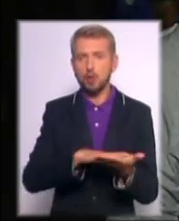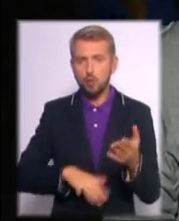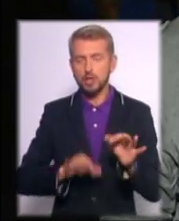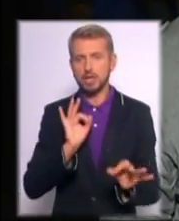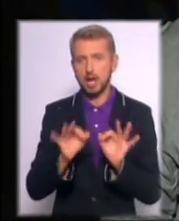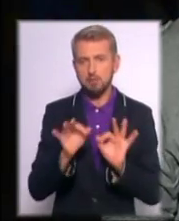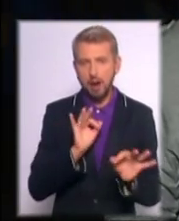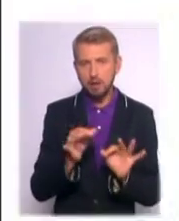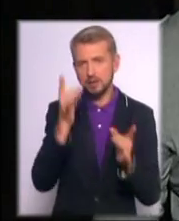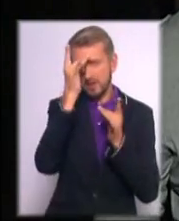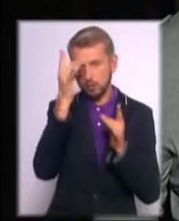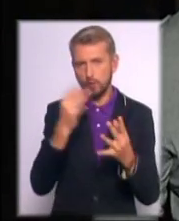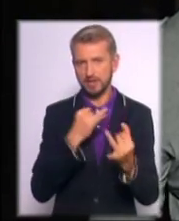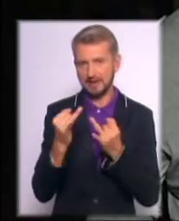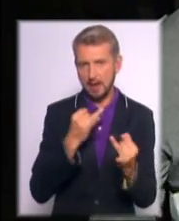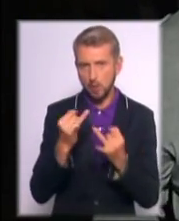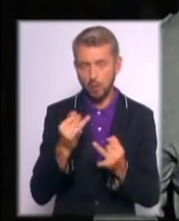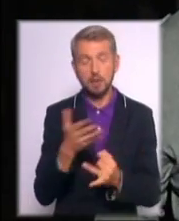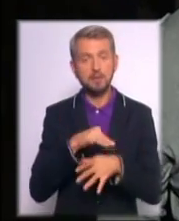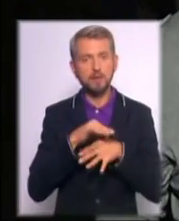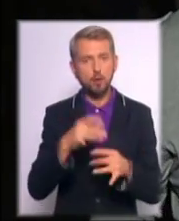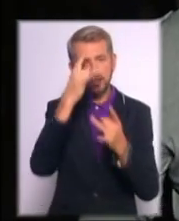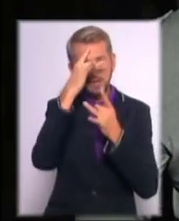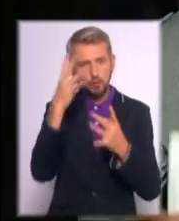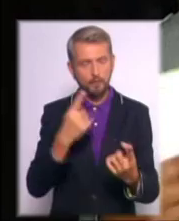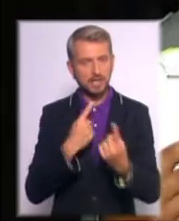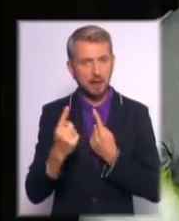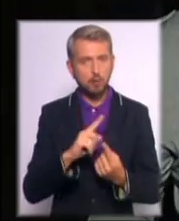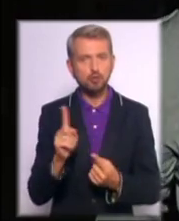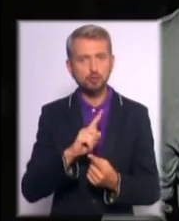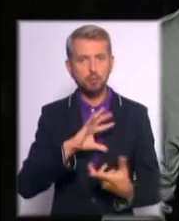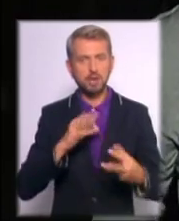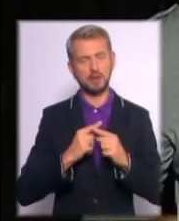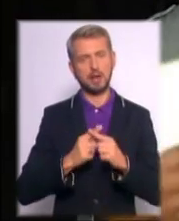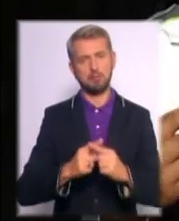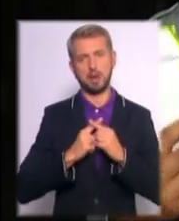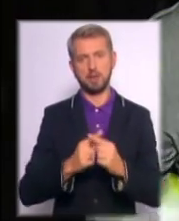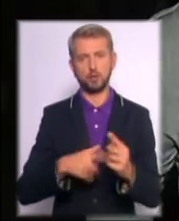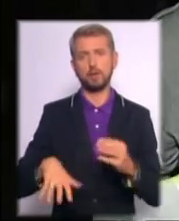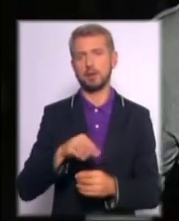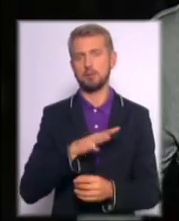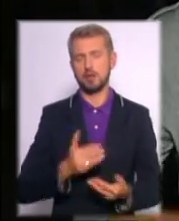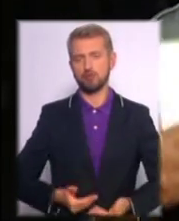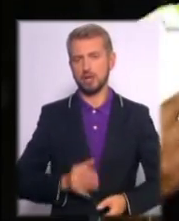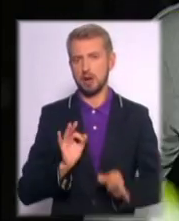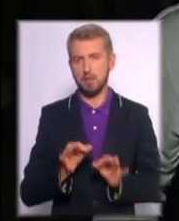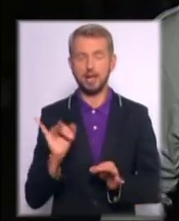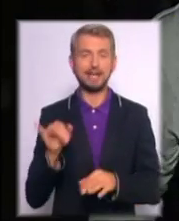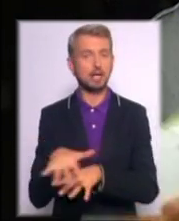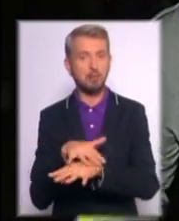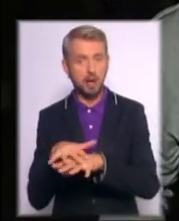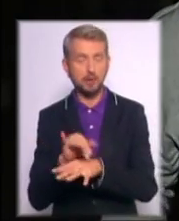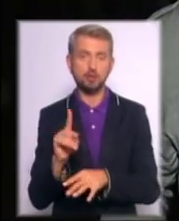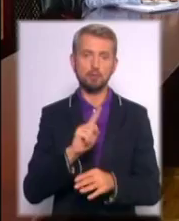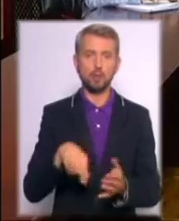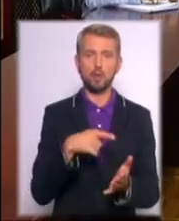нормальный цивилизованный диалог. И мы ведем цивилизованный диалог, чтобы прийти к компромиссу, всем было жить нормально и громаде, и чтобы